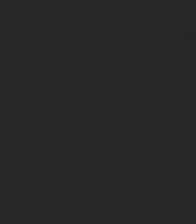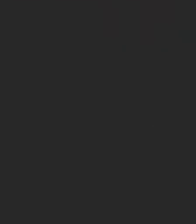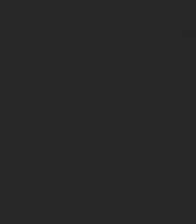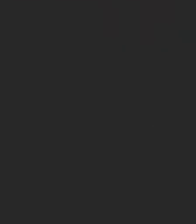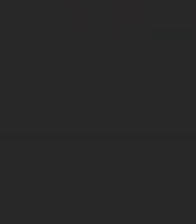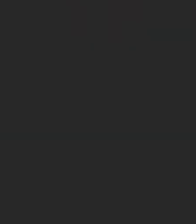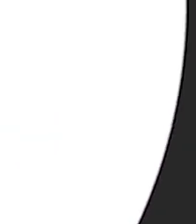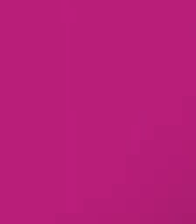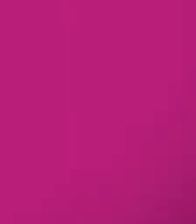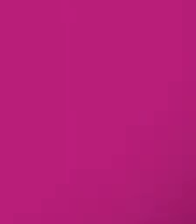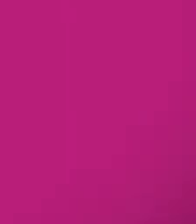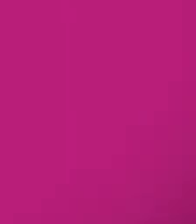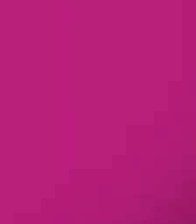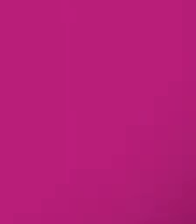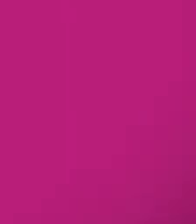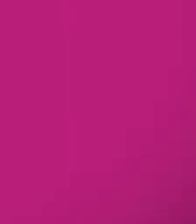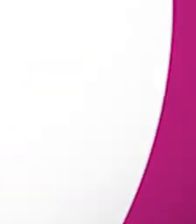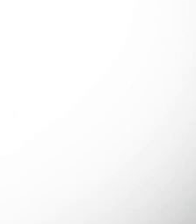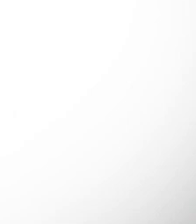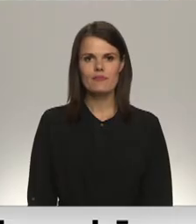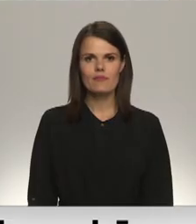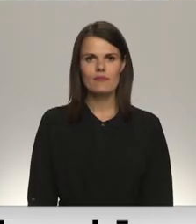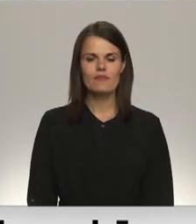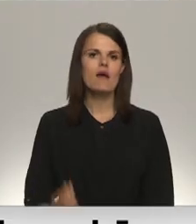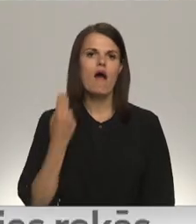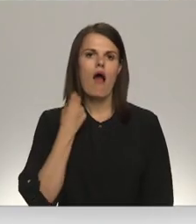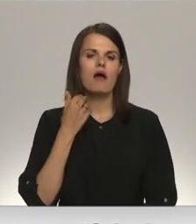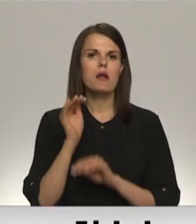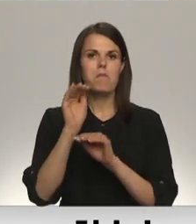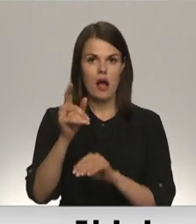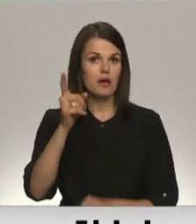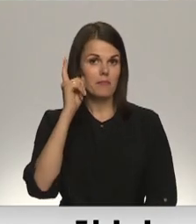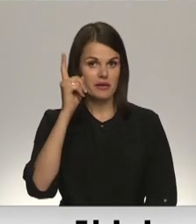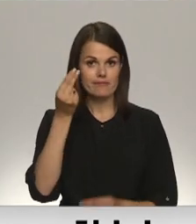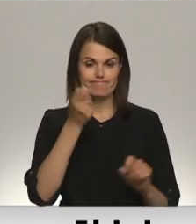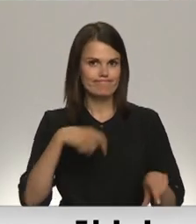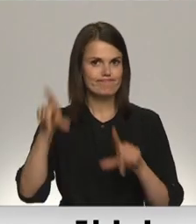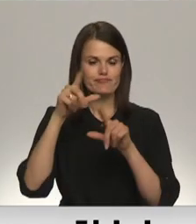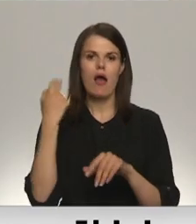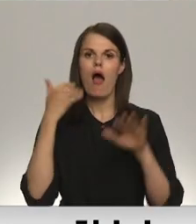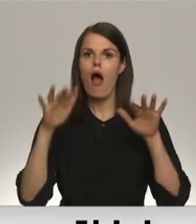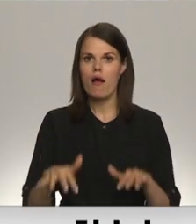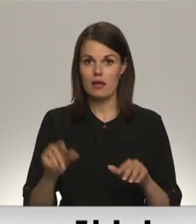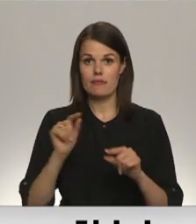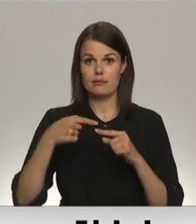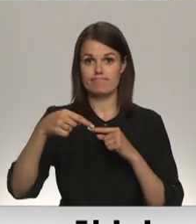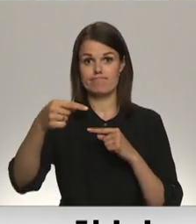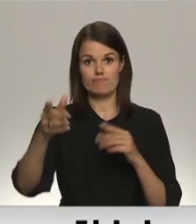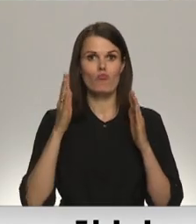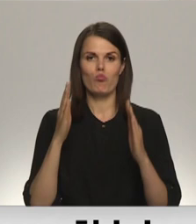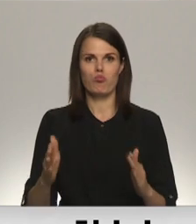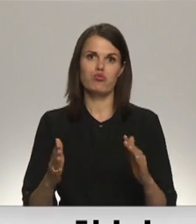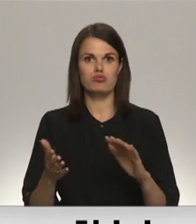Re, viss ēters ir te! Anglijas banka brīdina, ka inflācija Lielbritānijā tuvākajos mēnešos